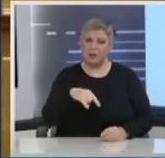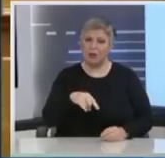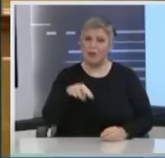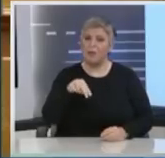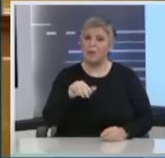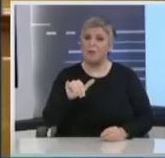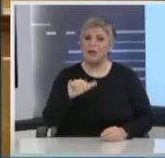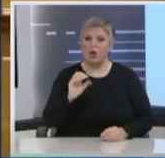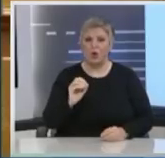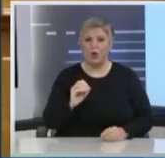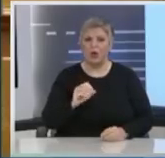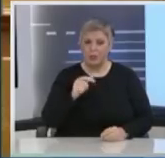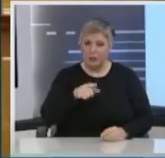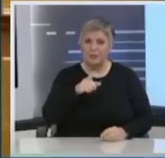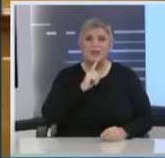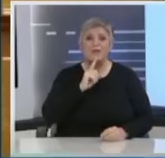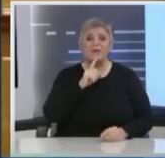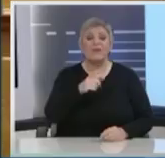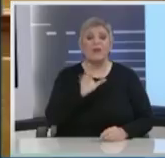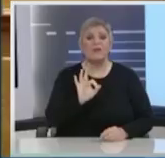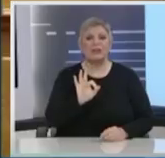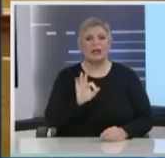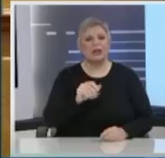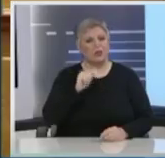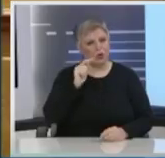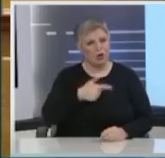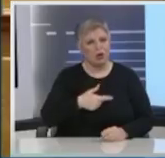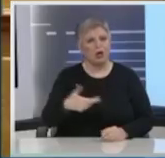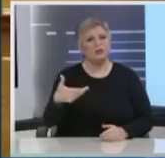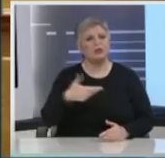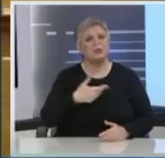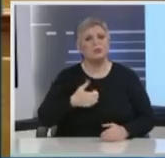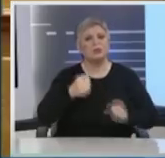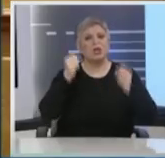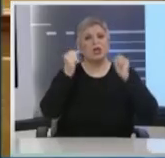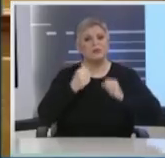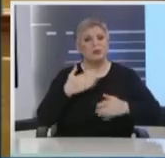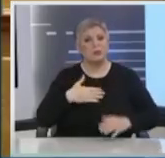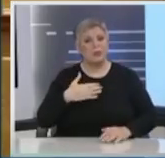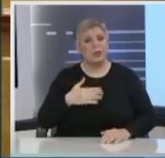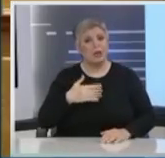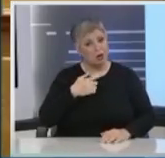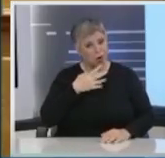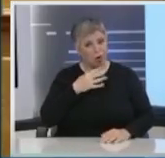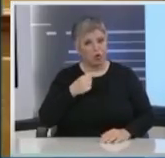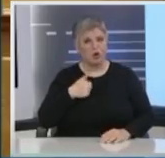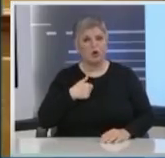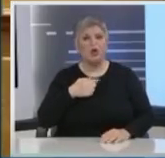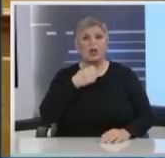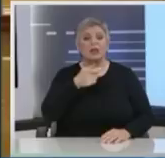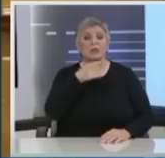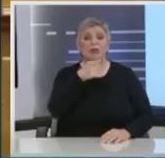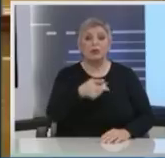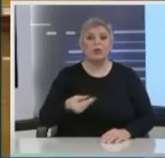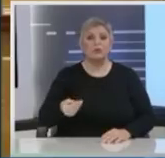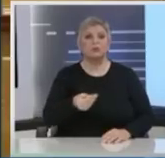κατέθεσε αγωγή εναντίον μου, η κυρία Φιντανίδου. Γιατί την κατηγόρησα, λέει, όταν πέρανε από το Κελπνό? Και